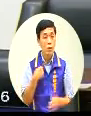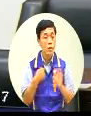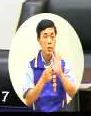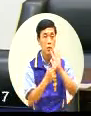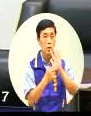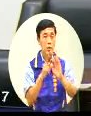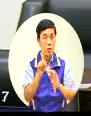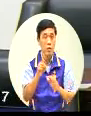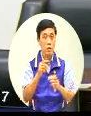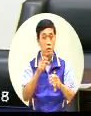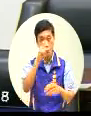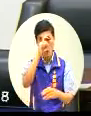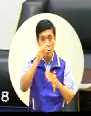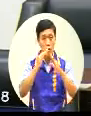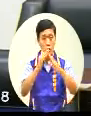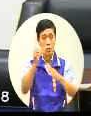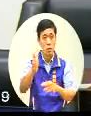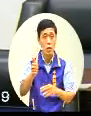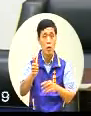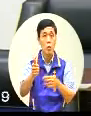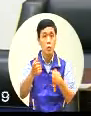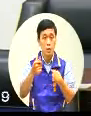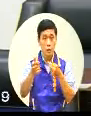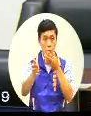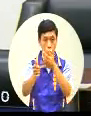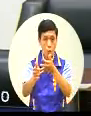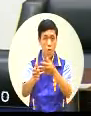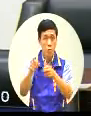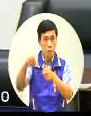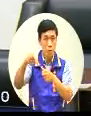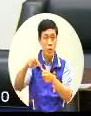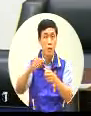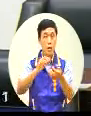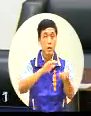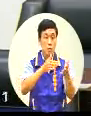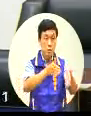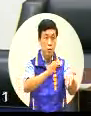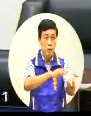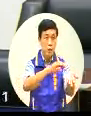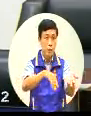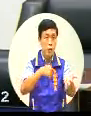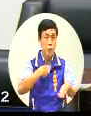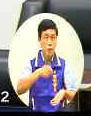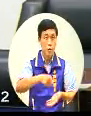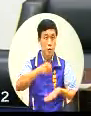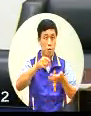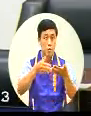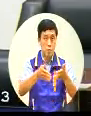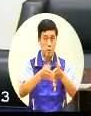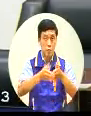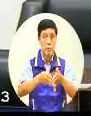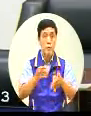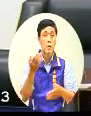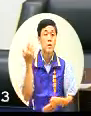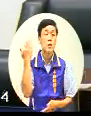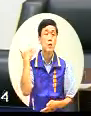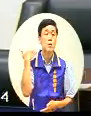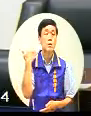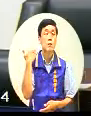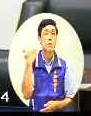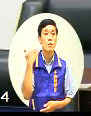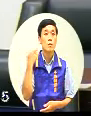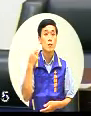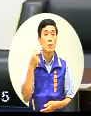子，我也请市长这边也要来跟你就教这个问题哈。其实医院哈，我也要特别提，因为当时我们有很多的那